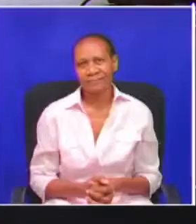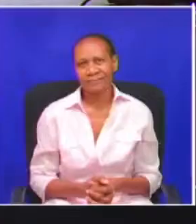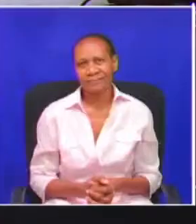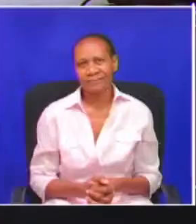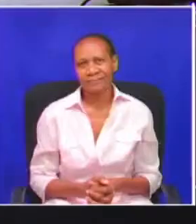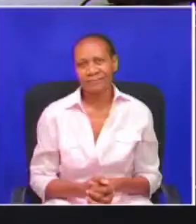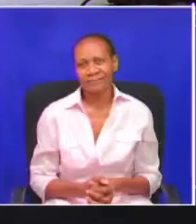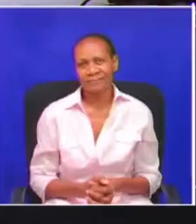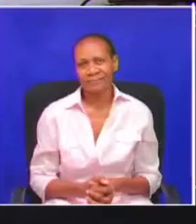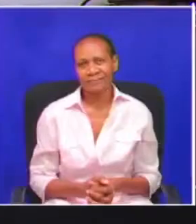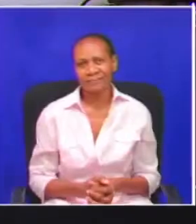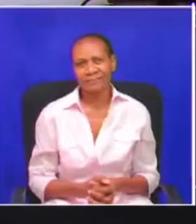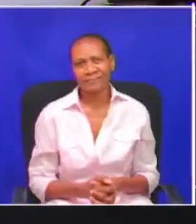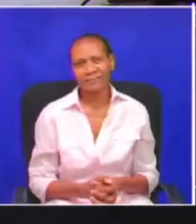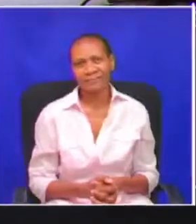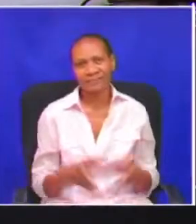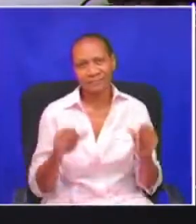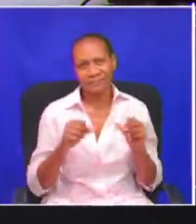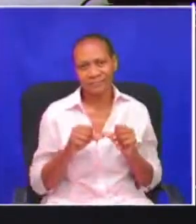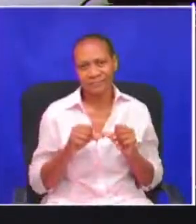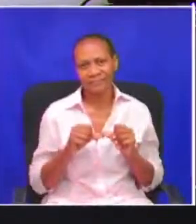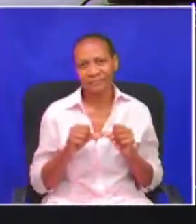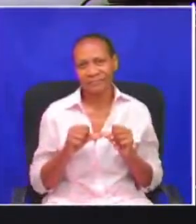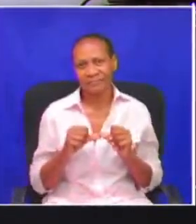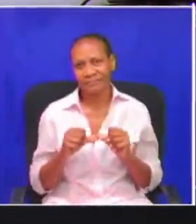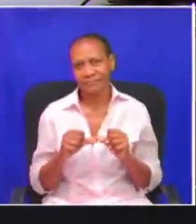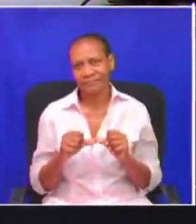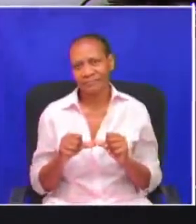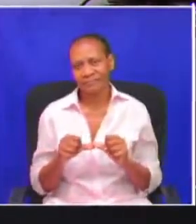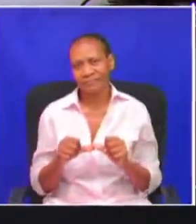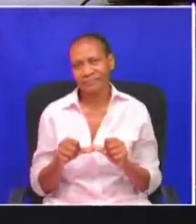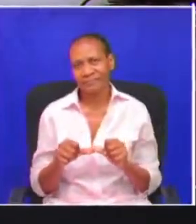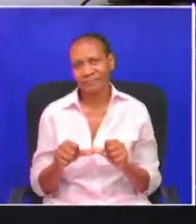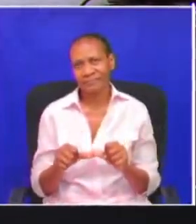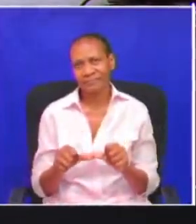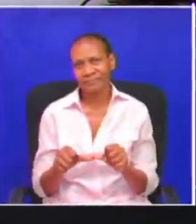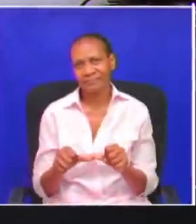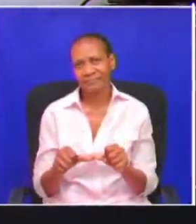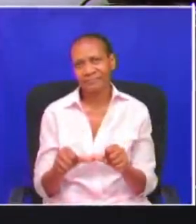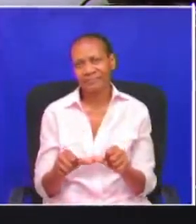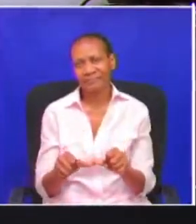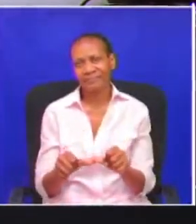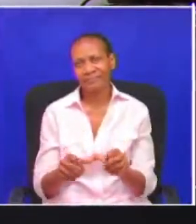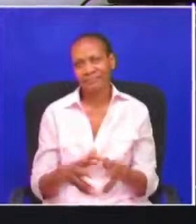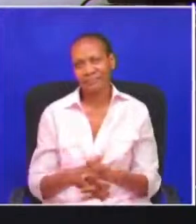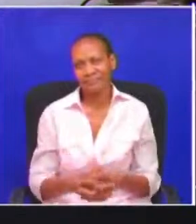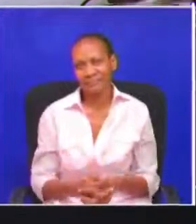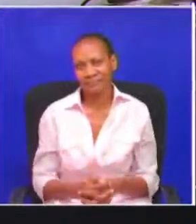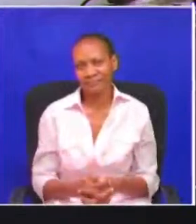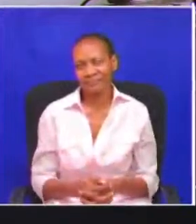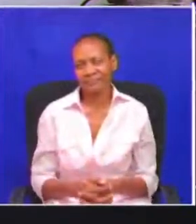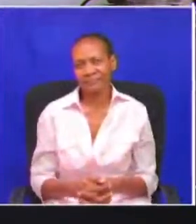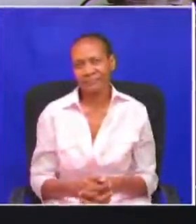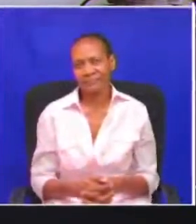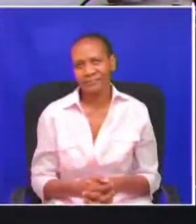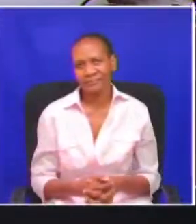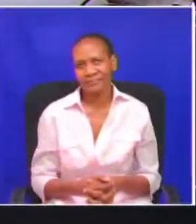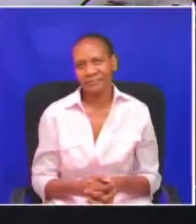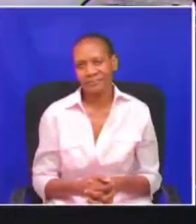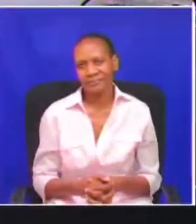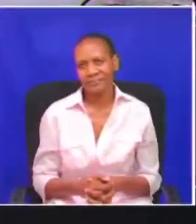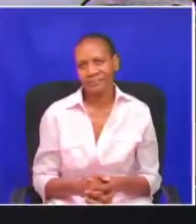nḓila ya u shumisana navho. Na rine ri Afrika Tshipembe ro rali. ri khou lingedza nga nḓila